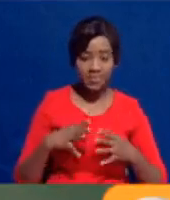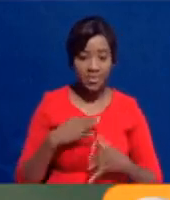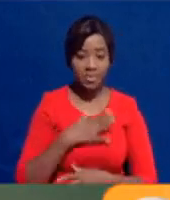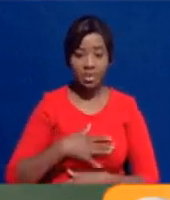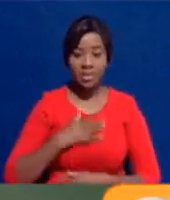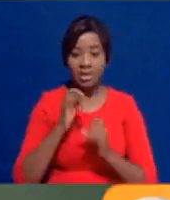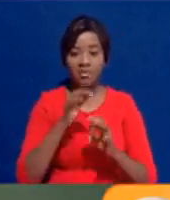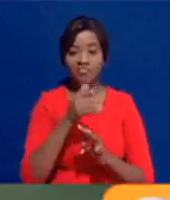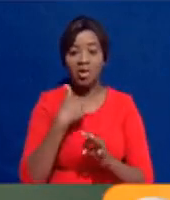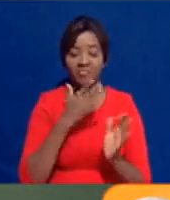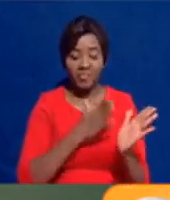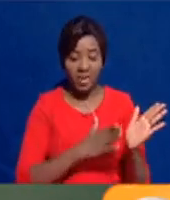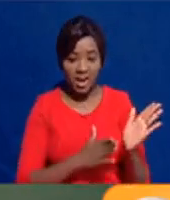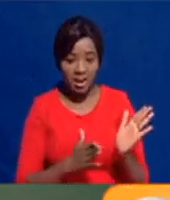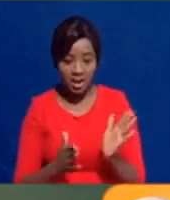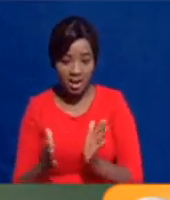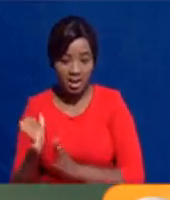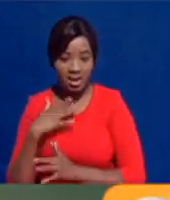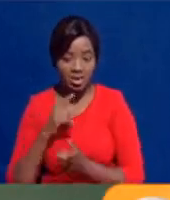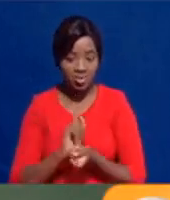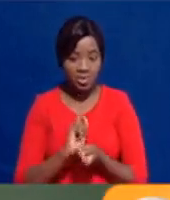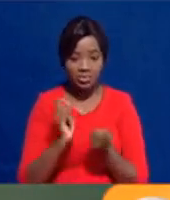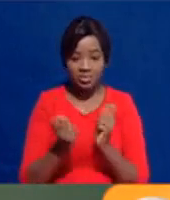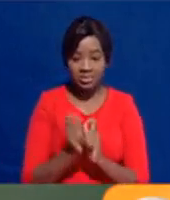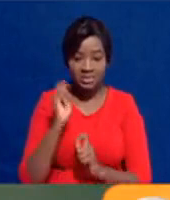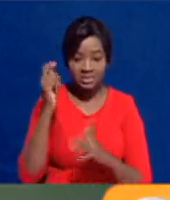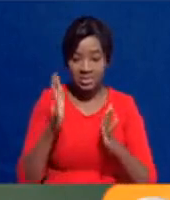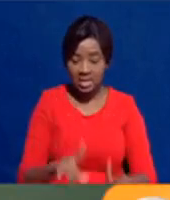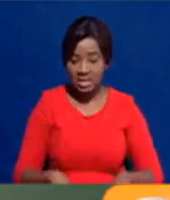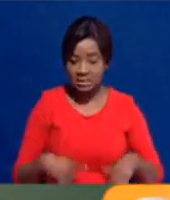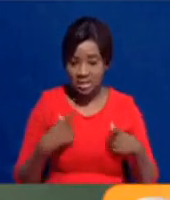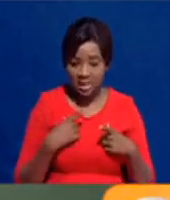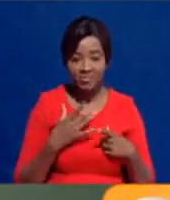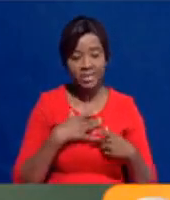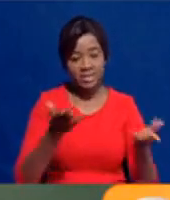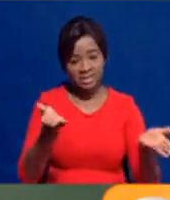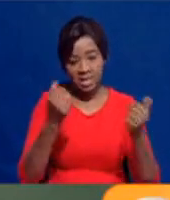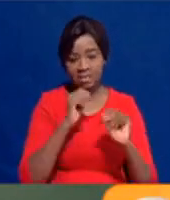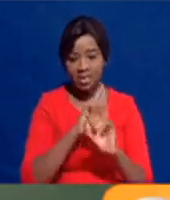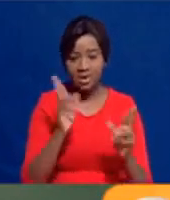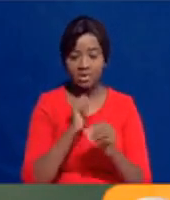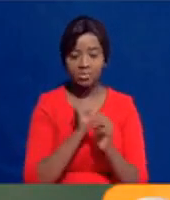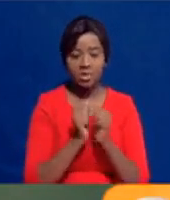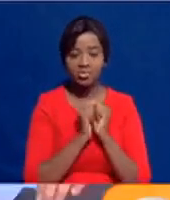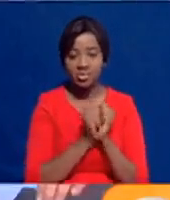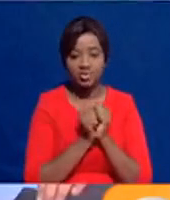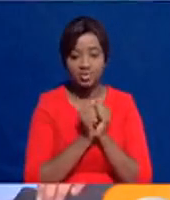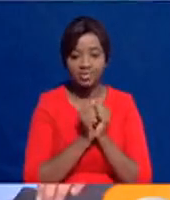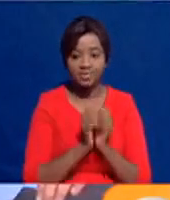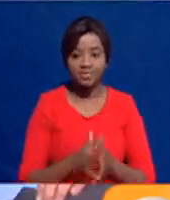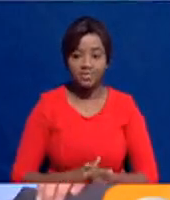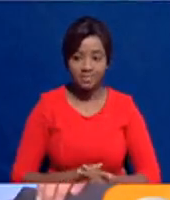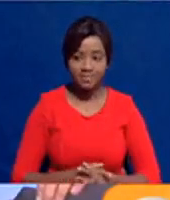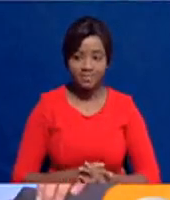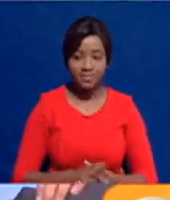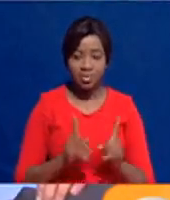wako na mpango yeyote ya kubadilisha maisha ya Wakenya, wakuje wafanye kazi na Rais William Ruto. Rais